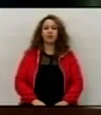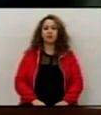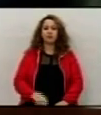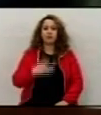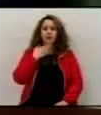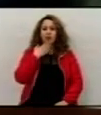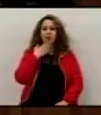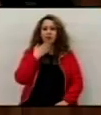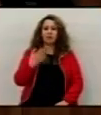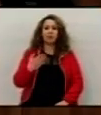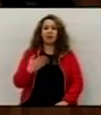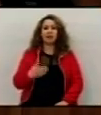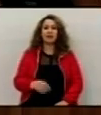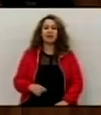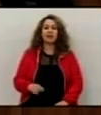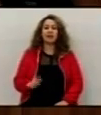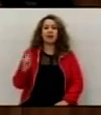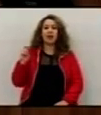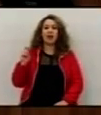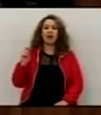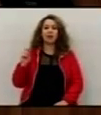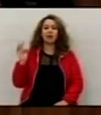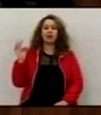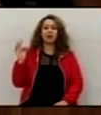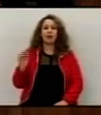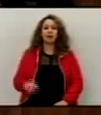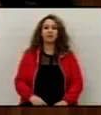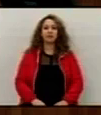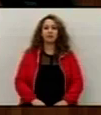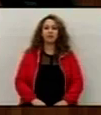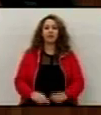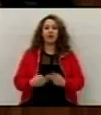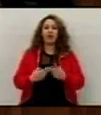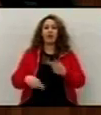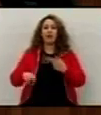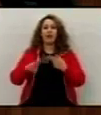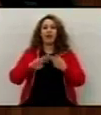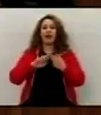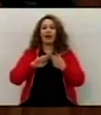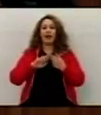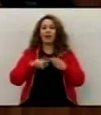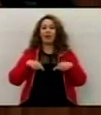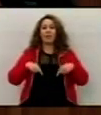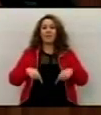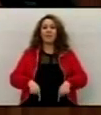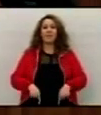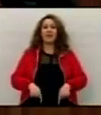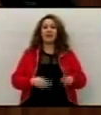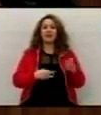شكرا سي أحمد طالب. وتعقيب للسيد الوزير الفلاحة والتنمية الريفية.